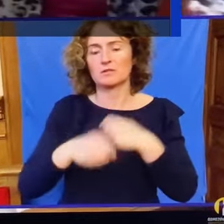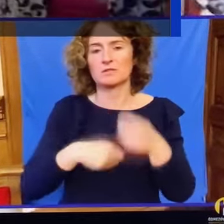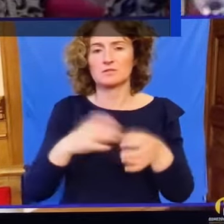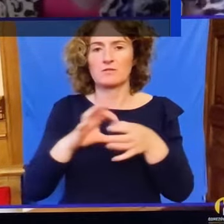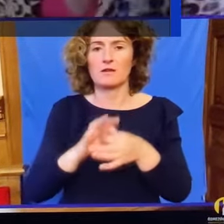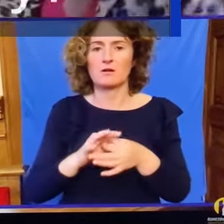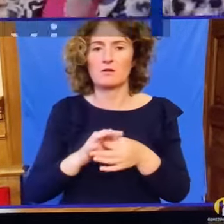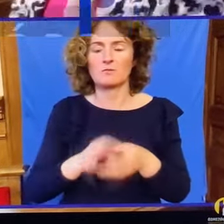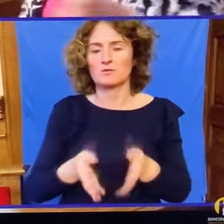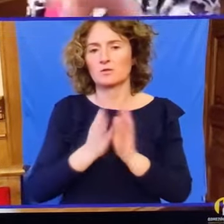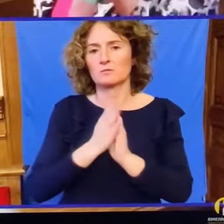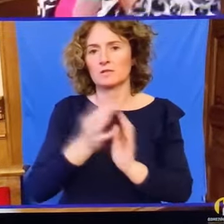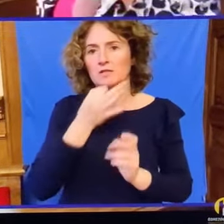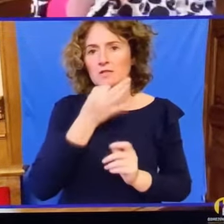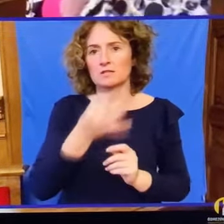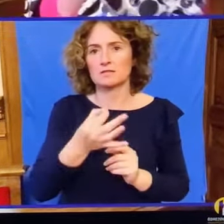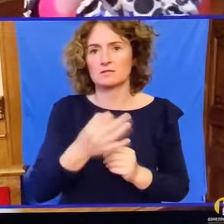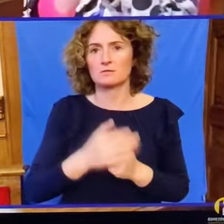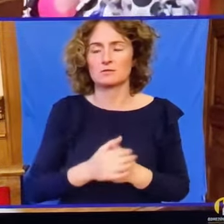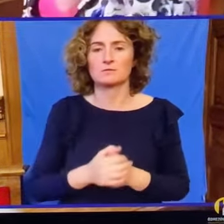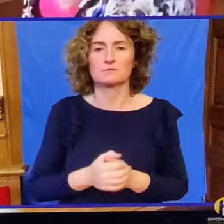Mamókám, tiéd a pálya.